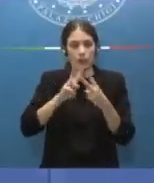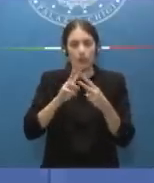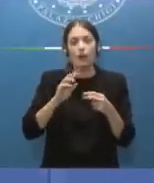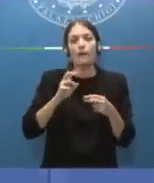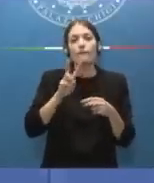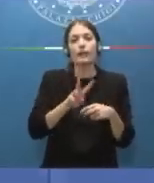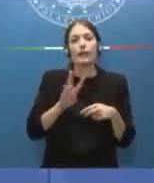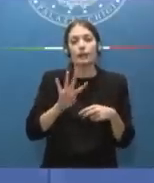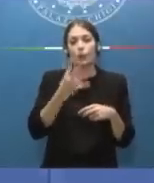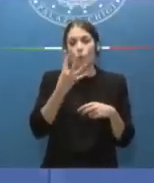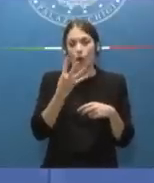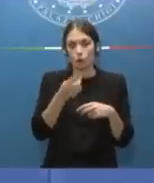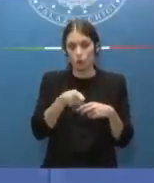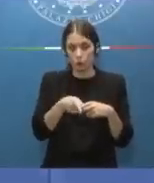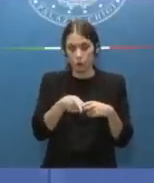4